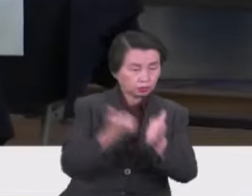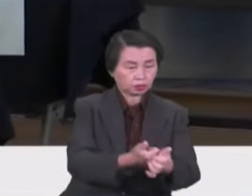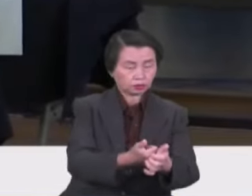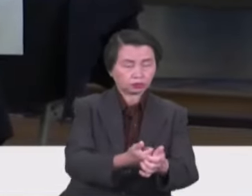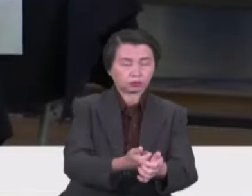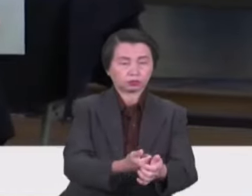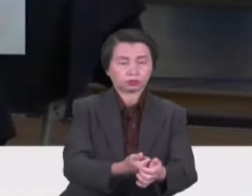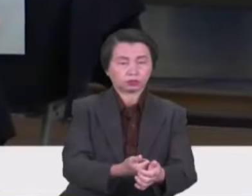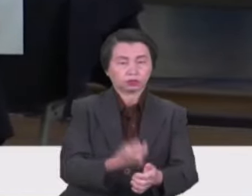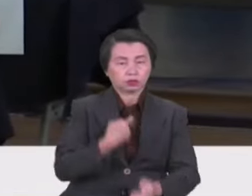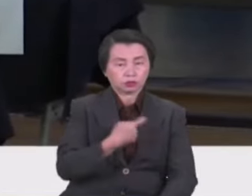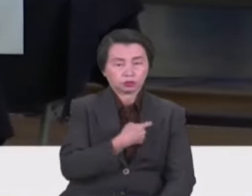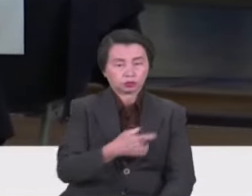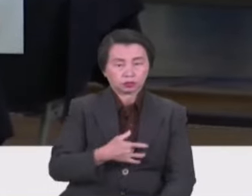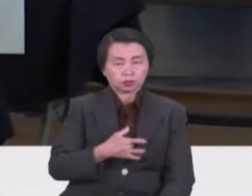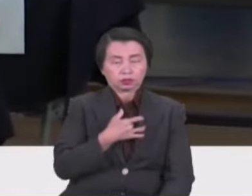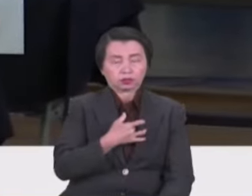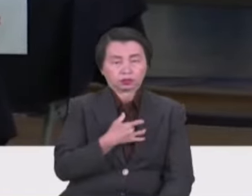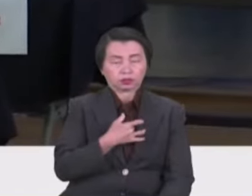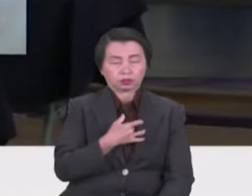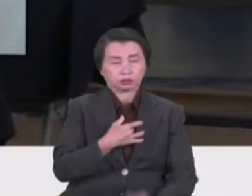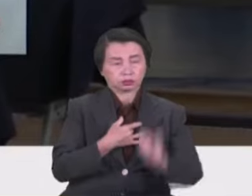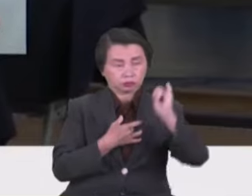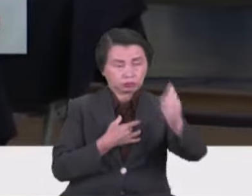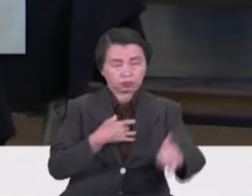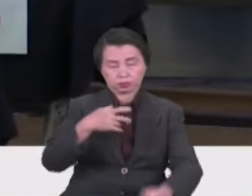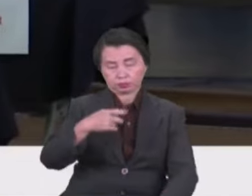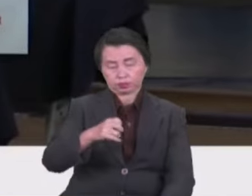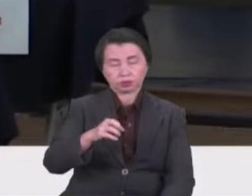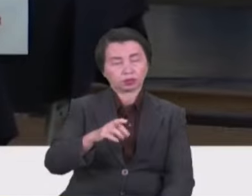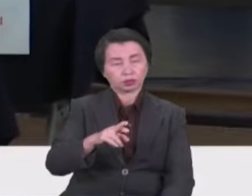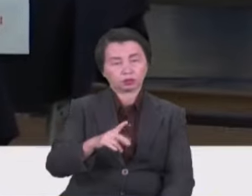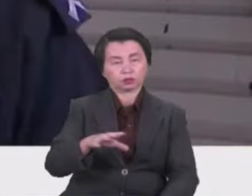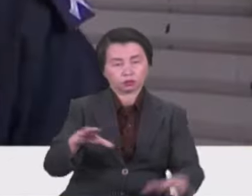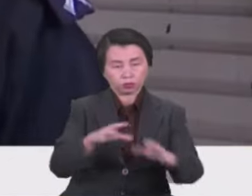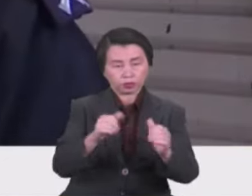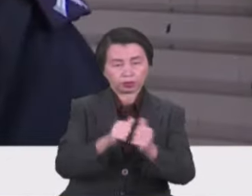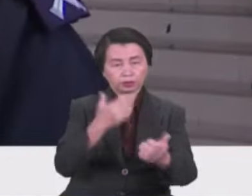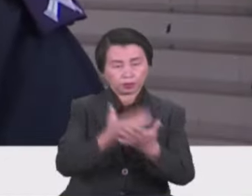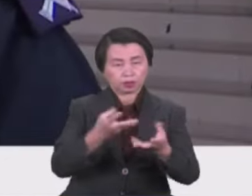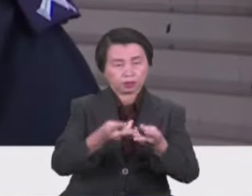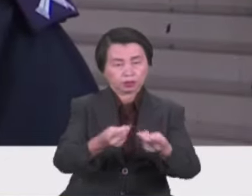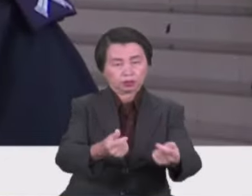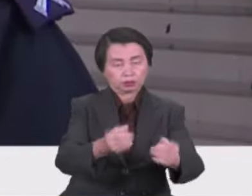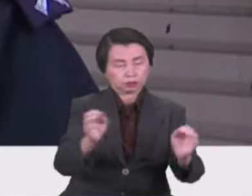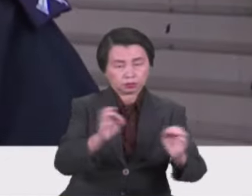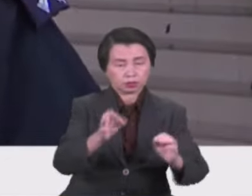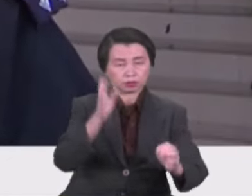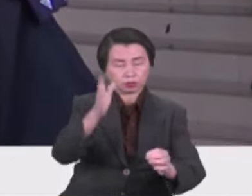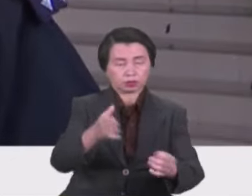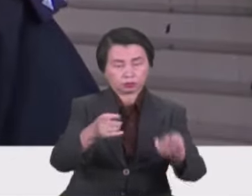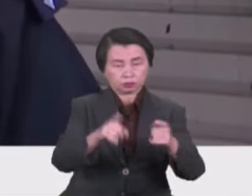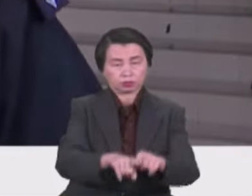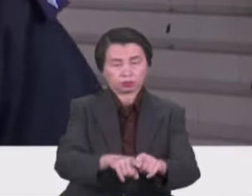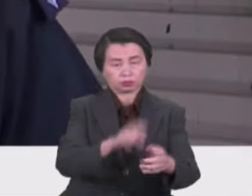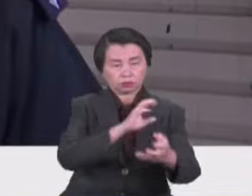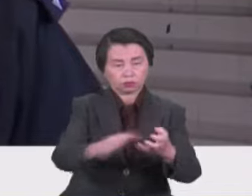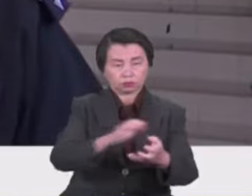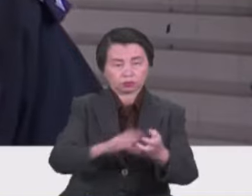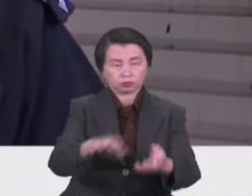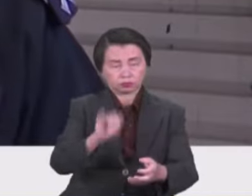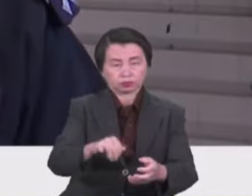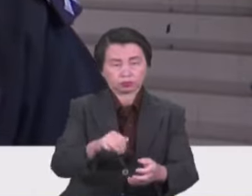kita rasa perjalanan PRU ni berjalan dengan lancar dan baik. Dan tidak akan ada berlaku apa-apa benda-benda yang